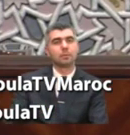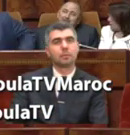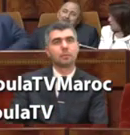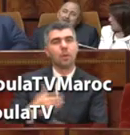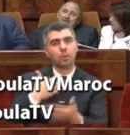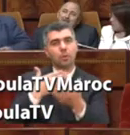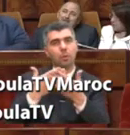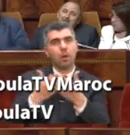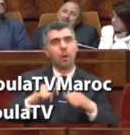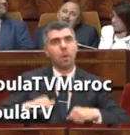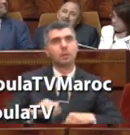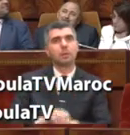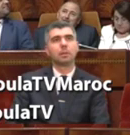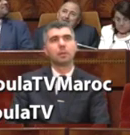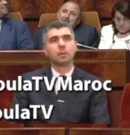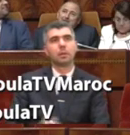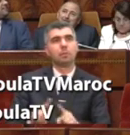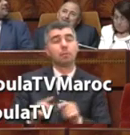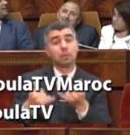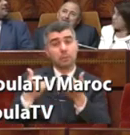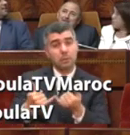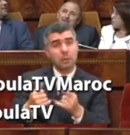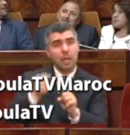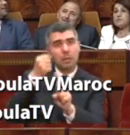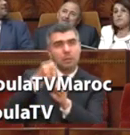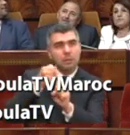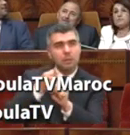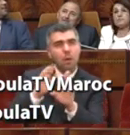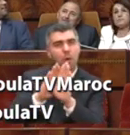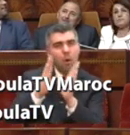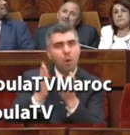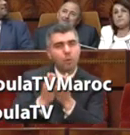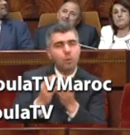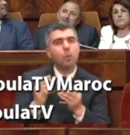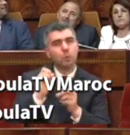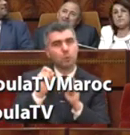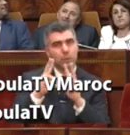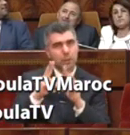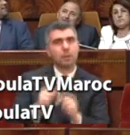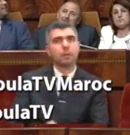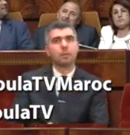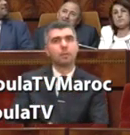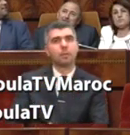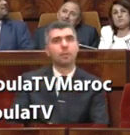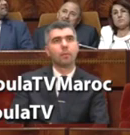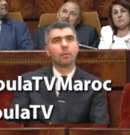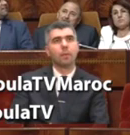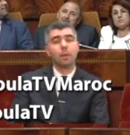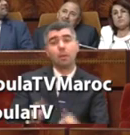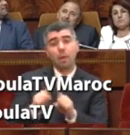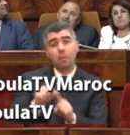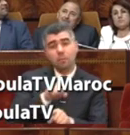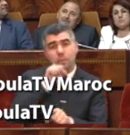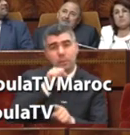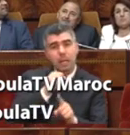شكرا سيد الوزير، احنا مع الإصلاحات اللي درتو ما كننكروش، ولكن سيد الوزير بغينا إصلاح